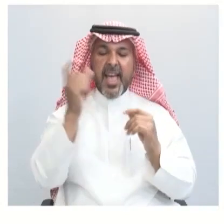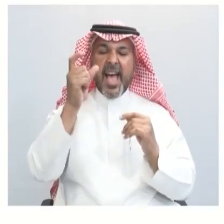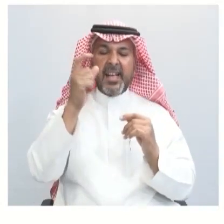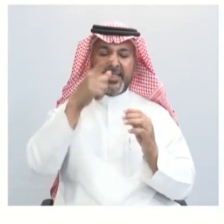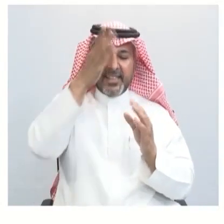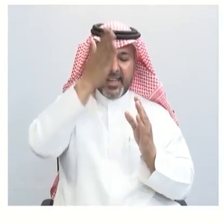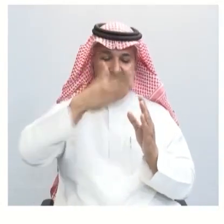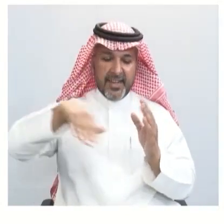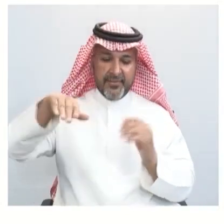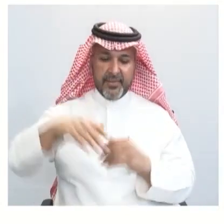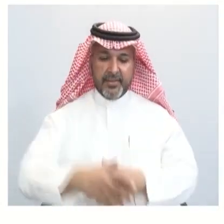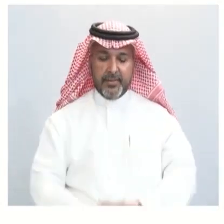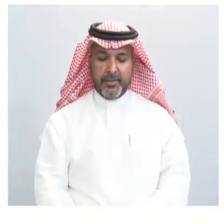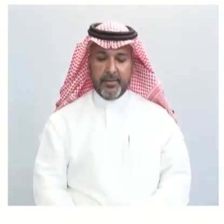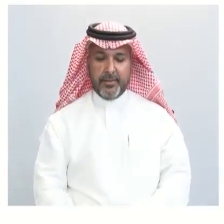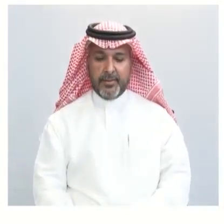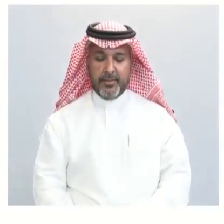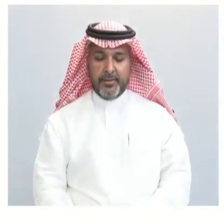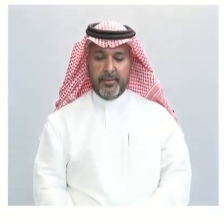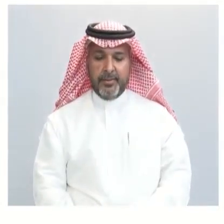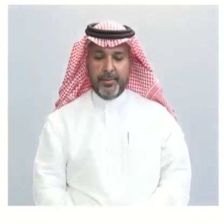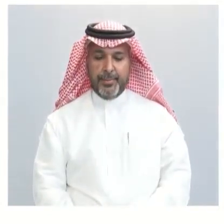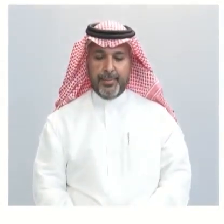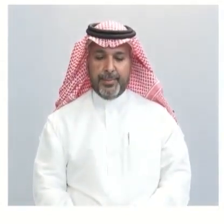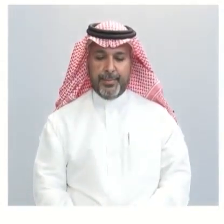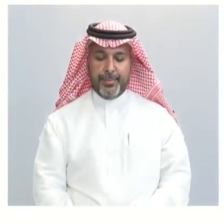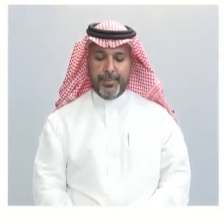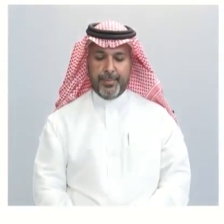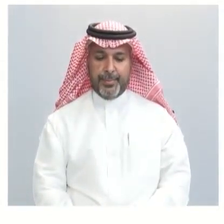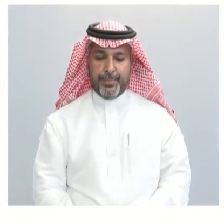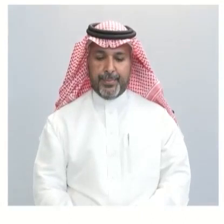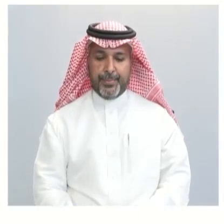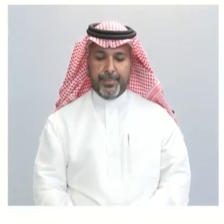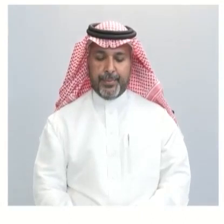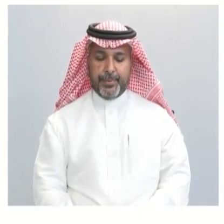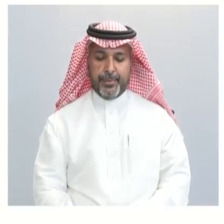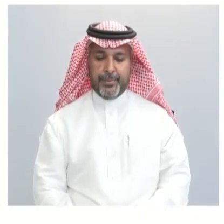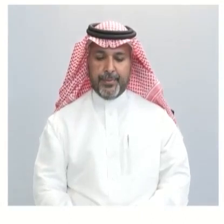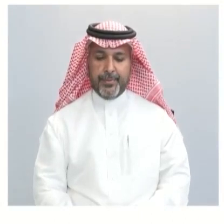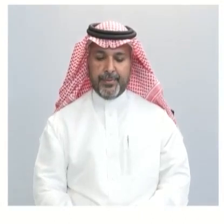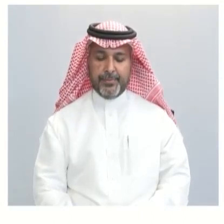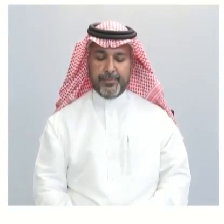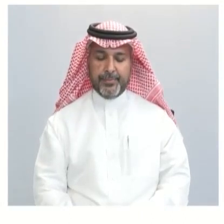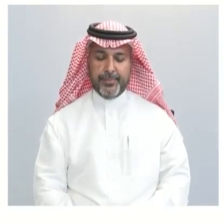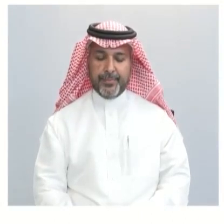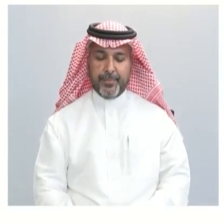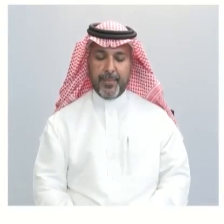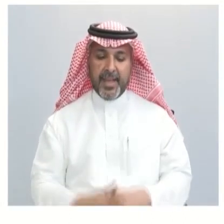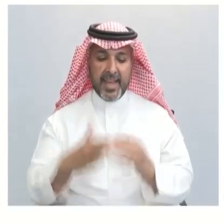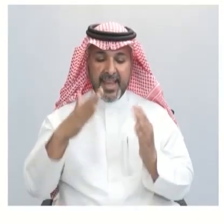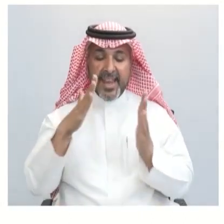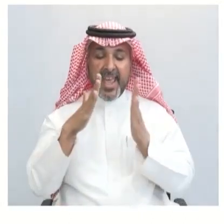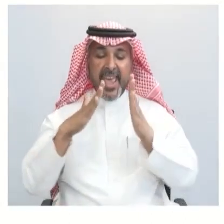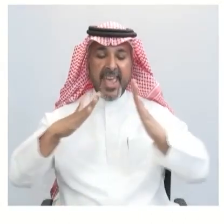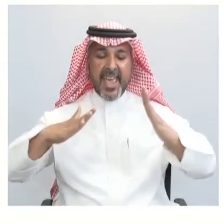البعض لاحظوا هنا لما نجي نمد الخط هنا ننتبه في اننا ما نقطع لا